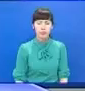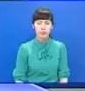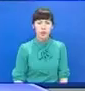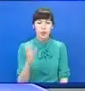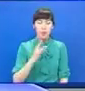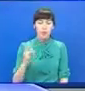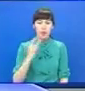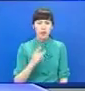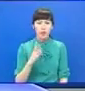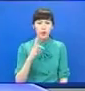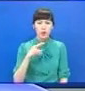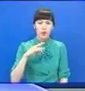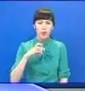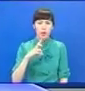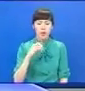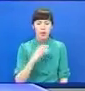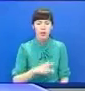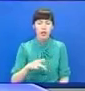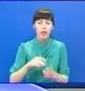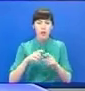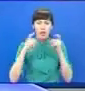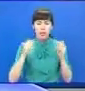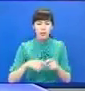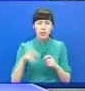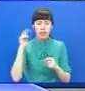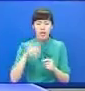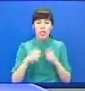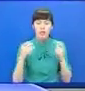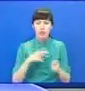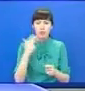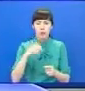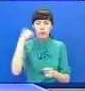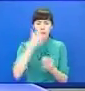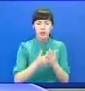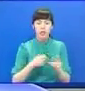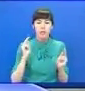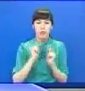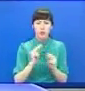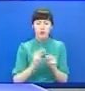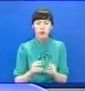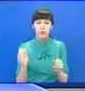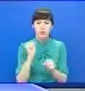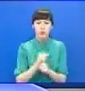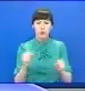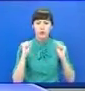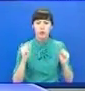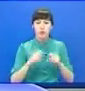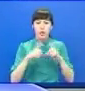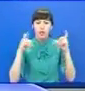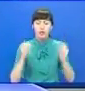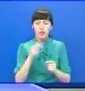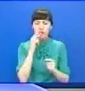Бәдібек ауданы Жолғабас ауылындағы орта мектептің сәні кірді. 30 жылдан бері білім беріп келген мекемеге қосымша спорт зал және